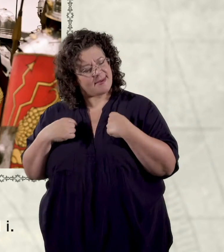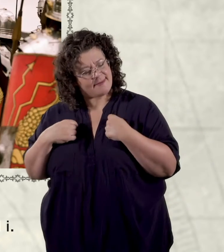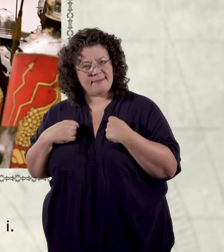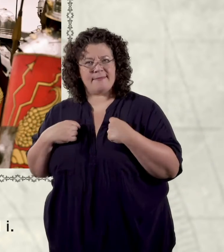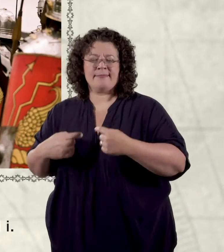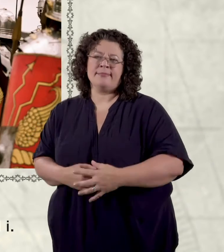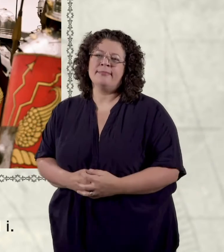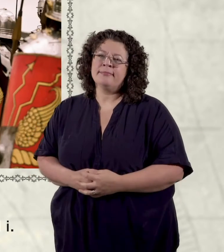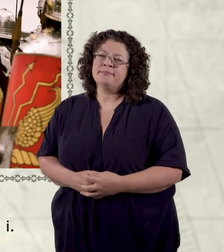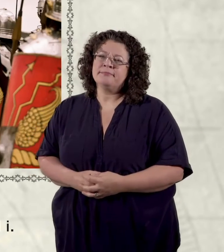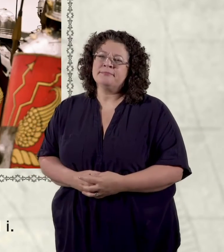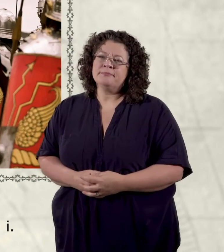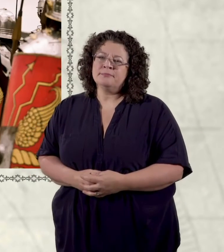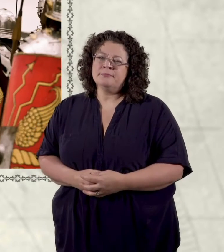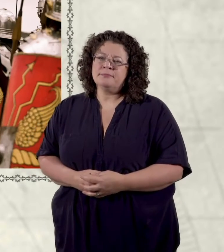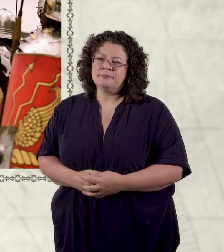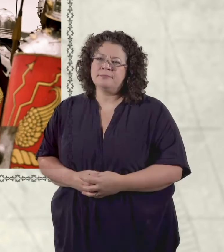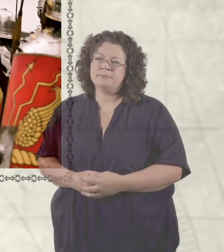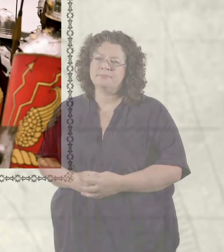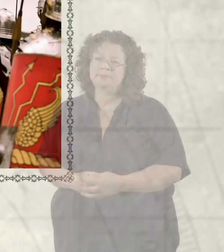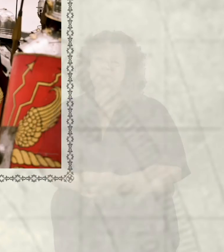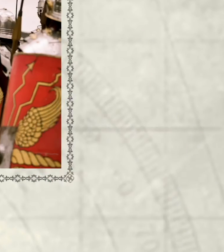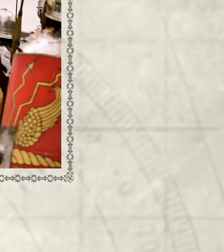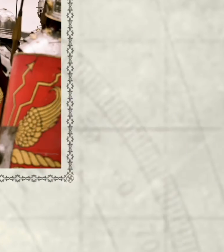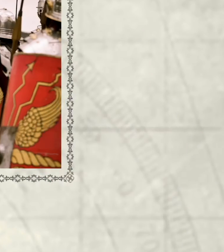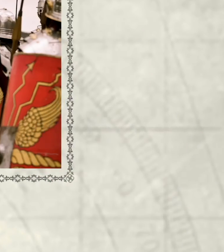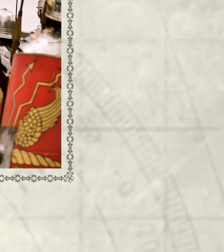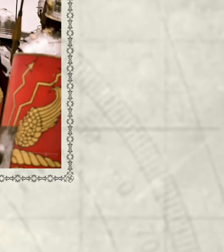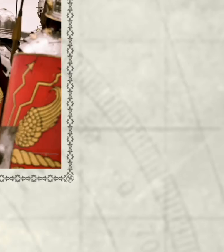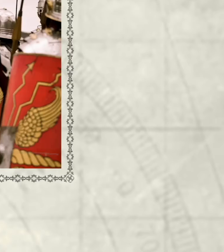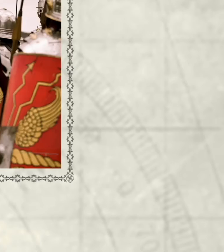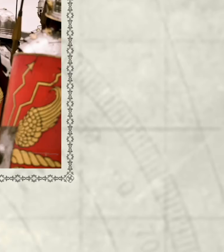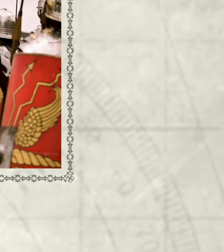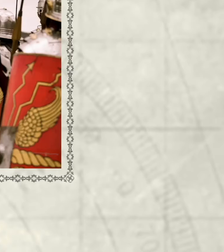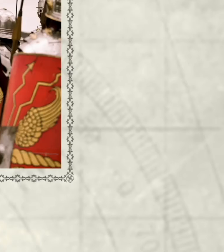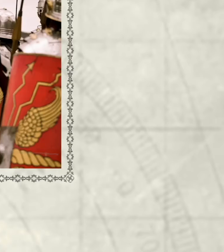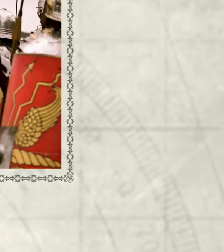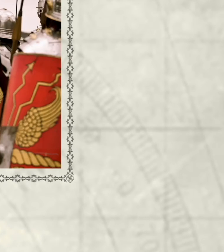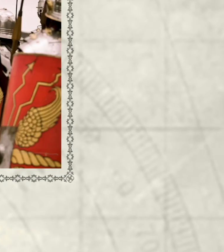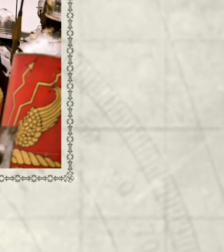lladdu.